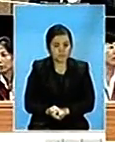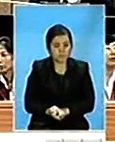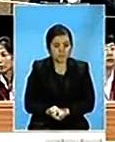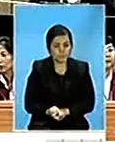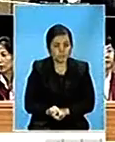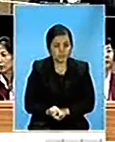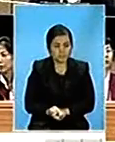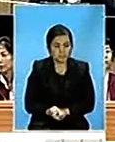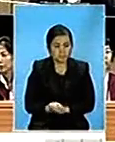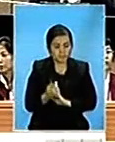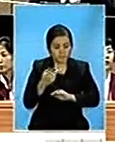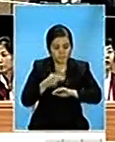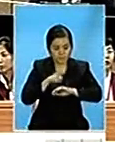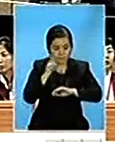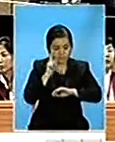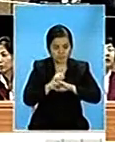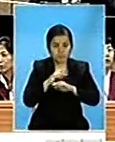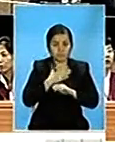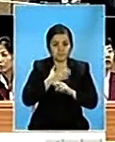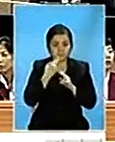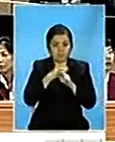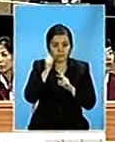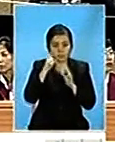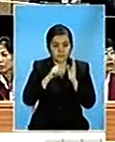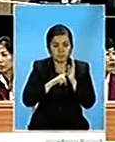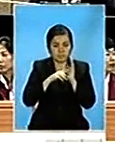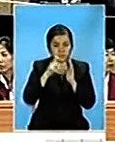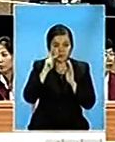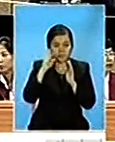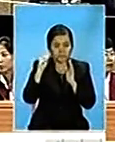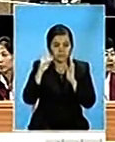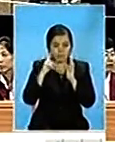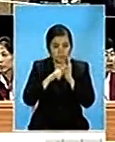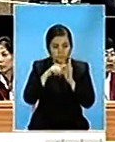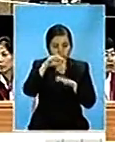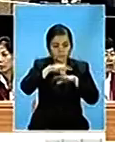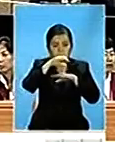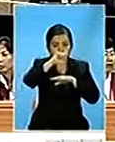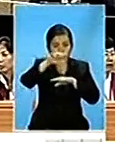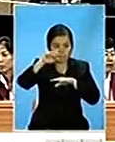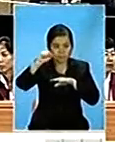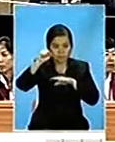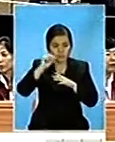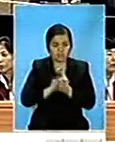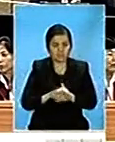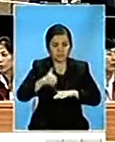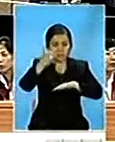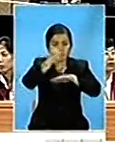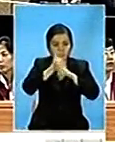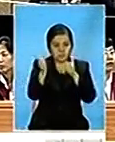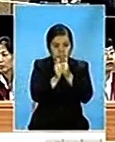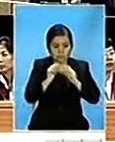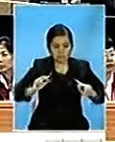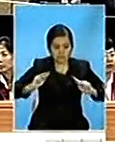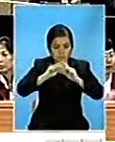ครับท่านประธานที่เคารพผมศักดางเพชรส.ส.ละเอียดในฐานะรัฐมนตรีช่วยว่าการกระทรว